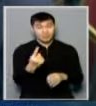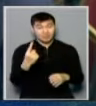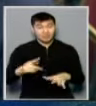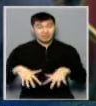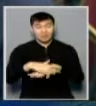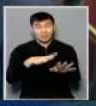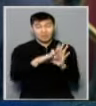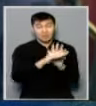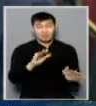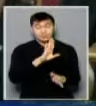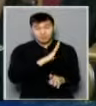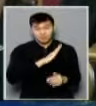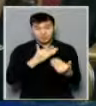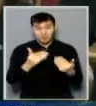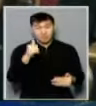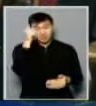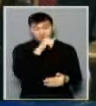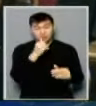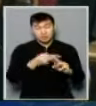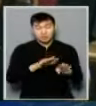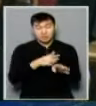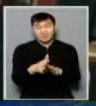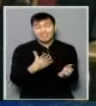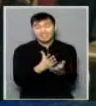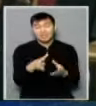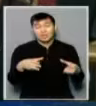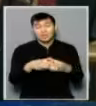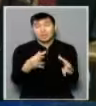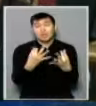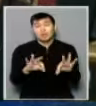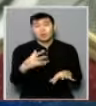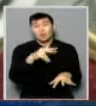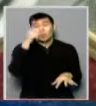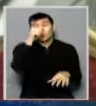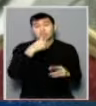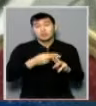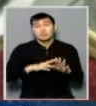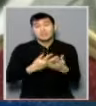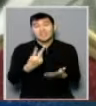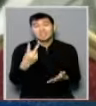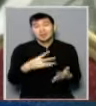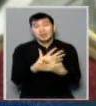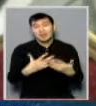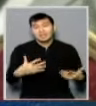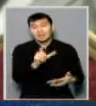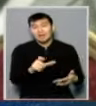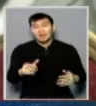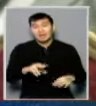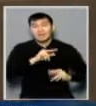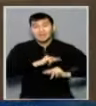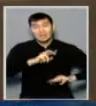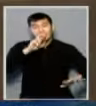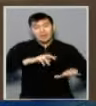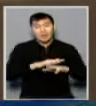халық қалауларын сайлаған. Жылды қорытындылаған саяси партия тәуелсіздіктің 30 жылдығына орай 20 шақты тұлғаға еңбегім